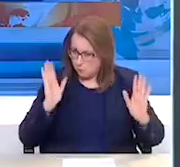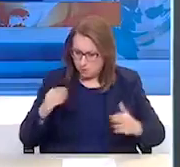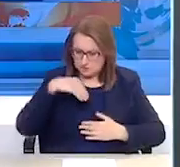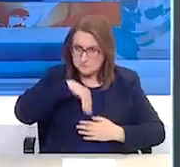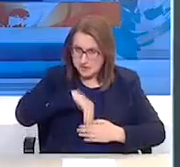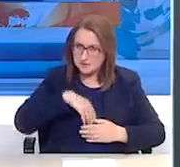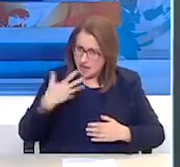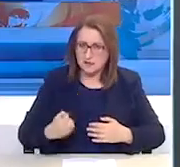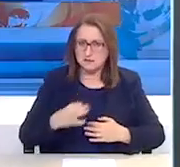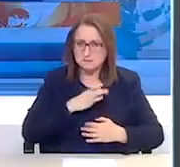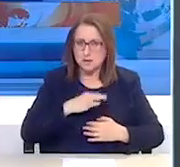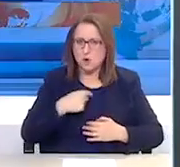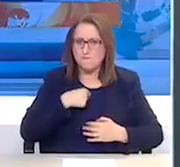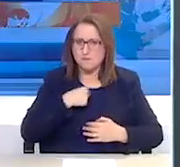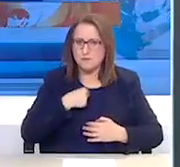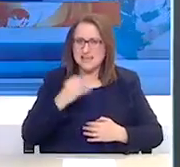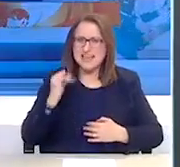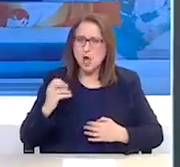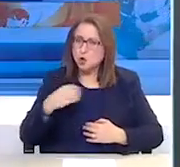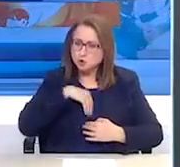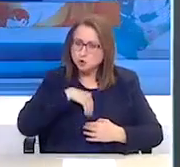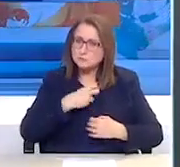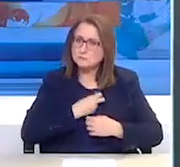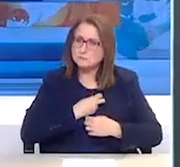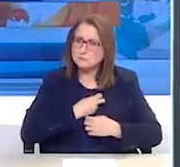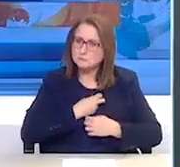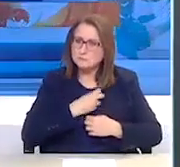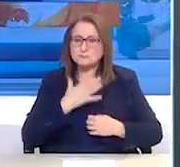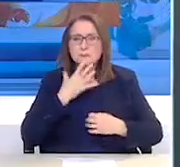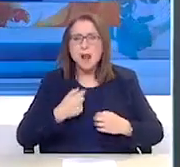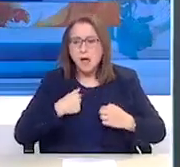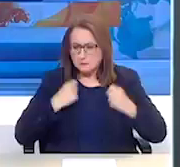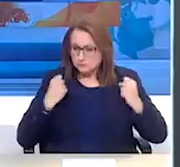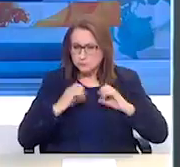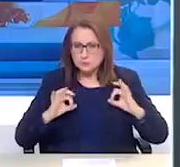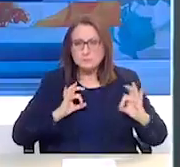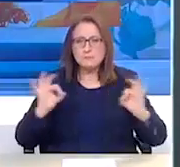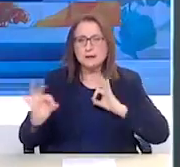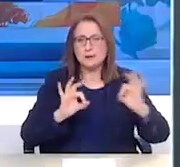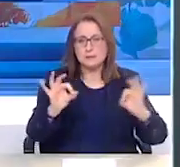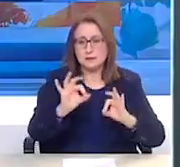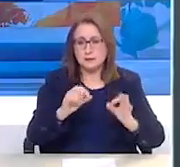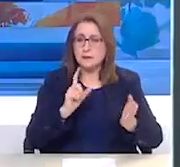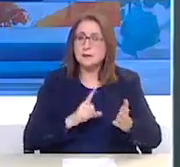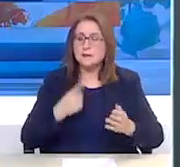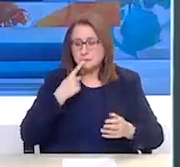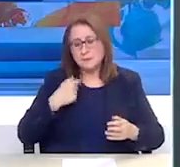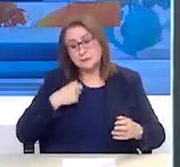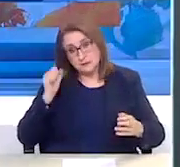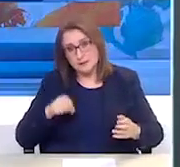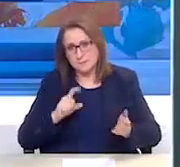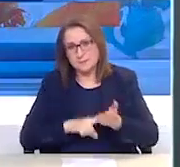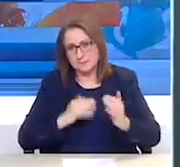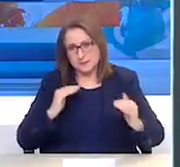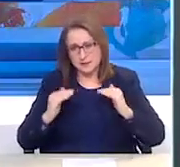Μπορώ να προστατεύσω τους άλλους από την έκθεσή τους στο δικό μου ιό σε αυτή την περίπτωση? Πάλι η απάντηση είναι ναι. Οι Αμερικανοί λένε φορώντας ένα